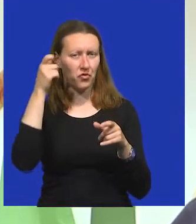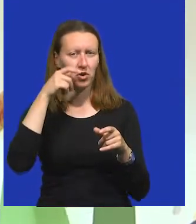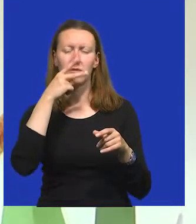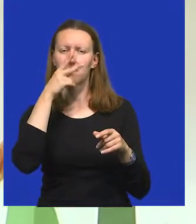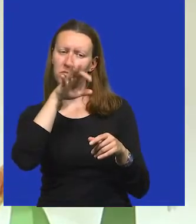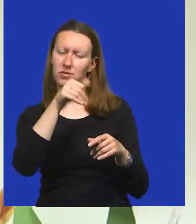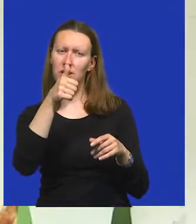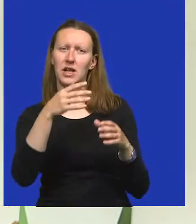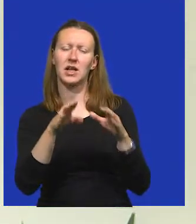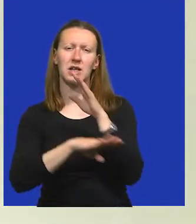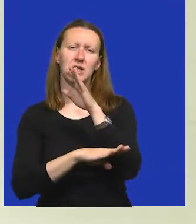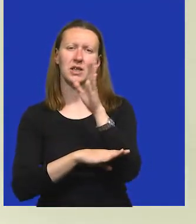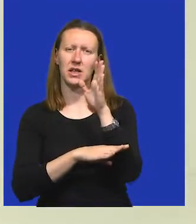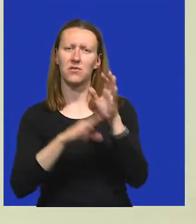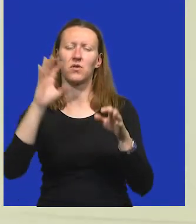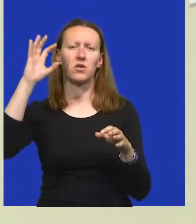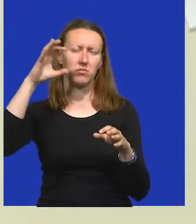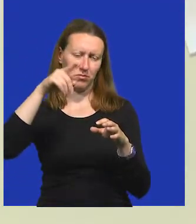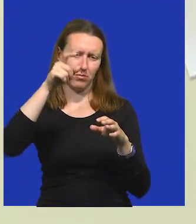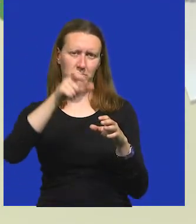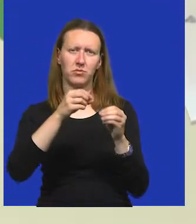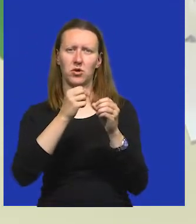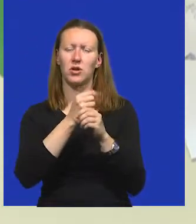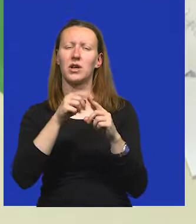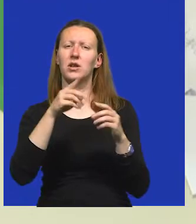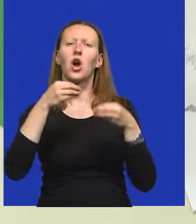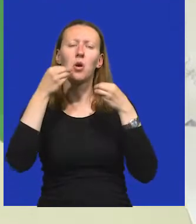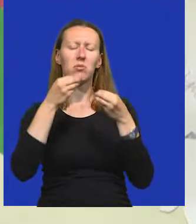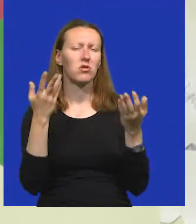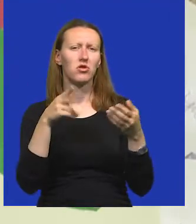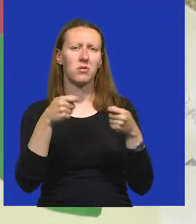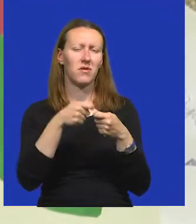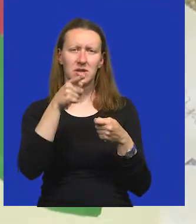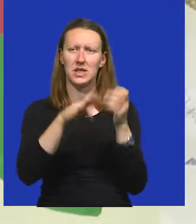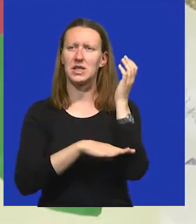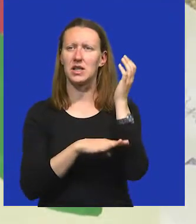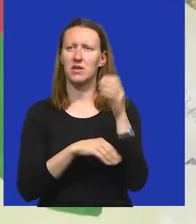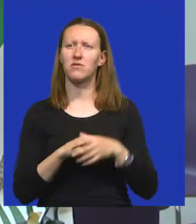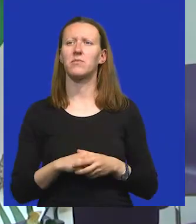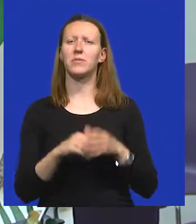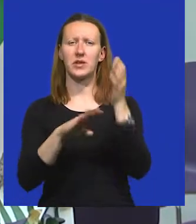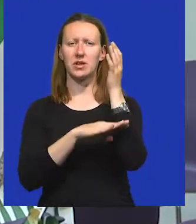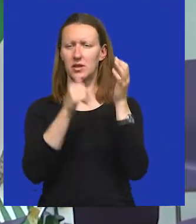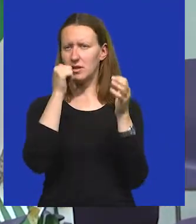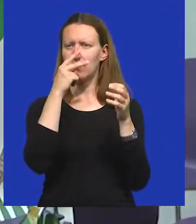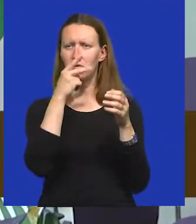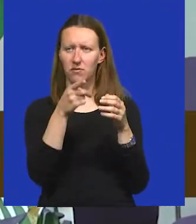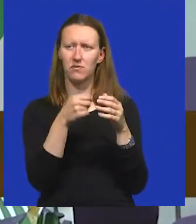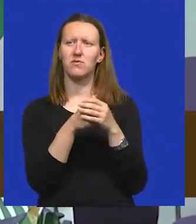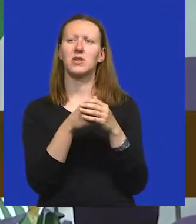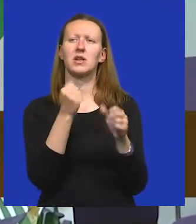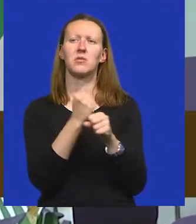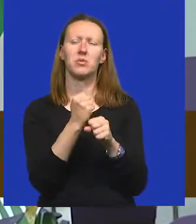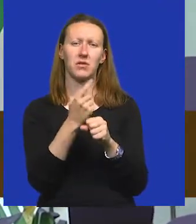Dignano abbiamo notato un albero, l'alunna Elisabetta Borghetti ci ha spiegato di cosa si tratta. L'albero che sta dietro di me è